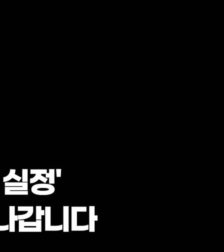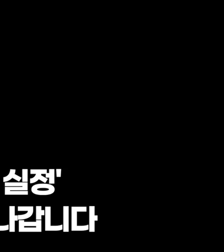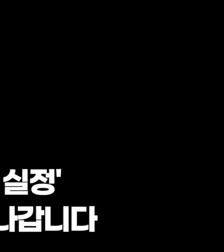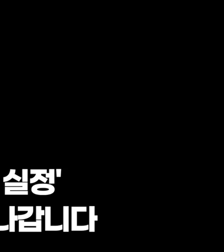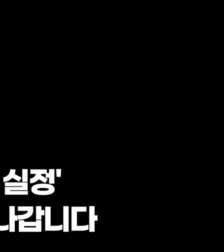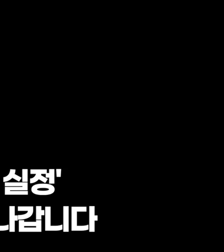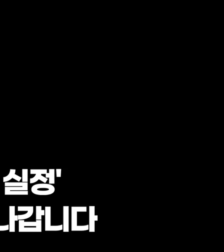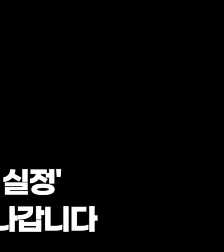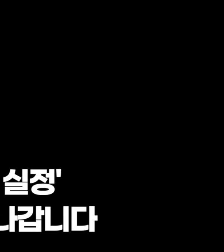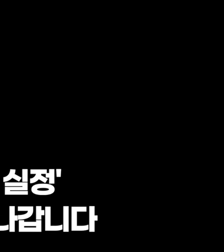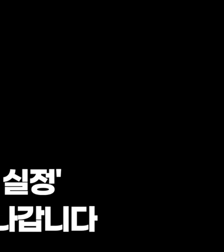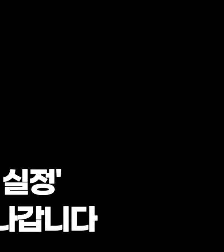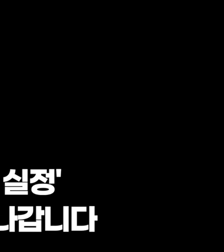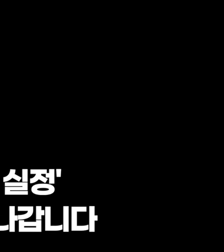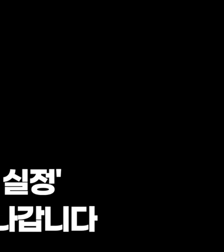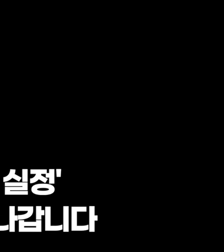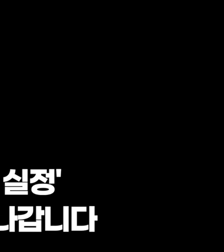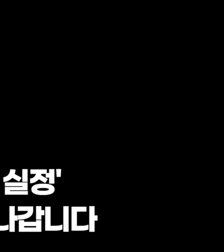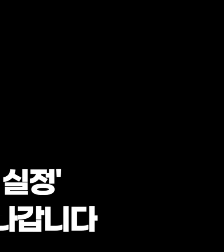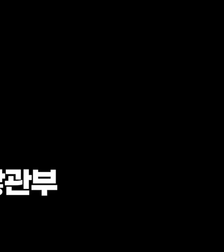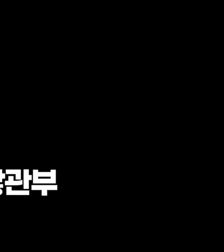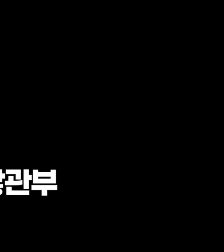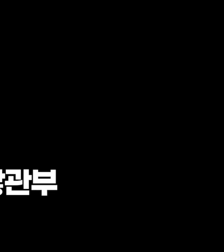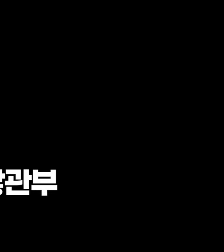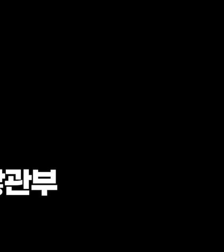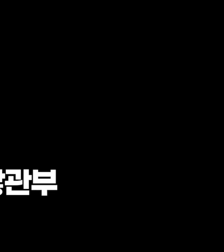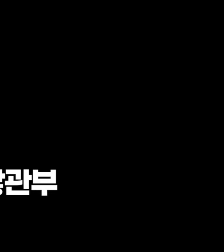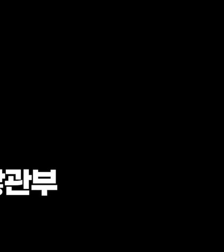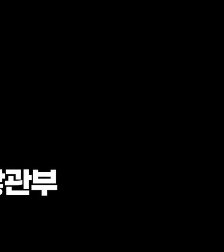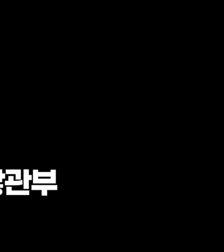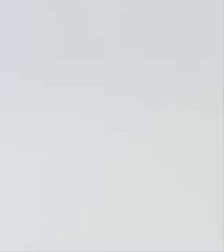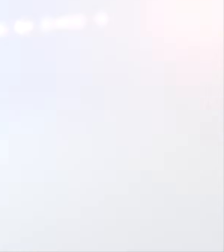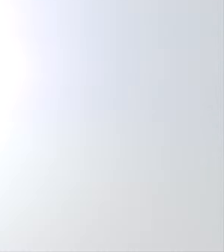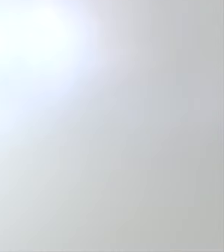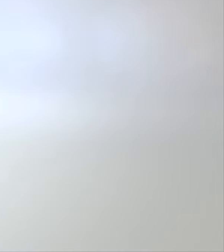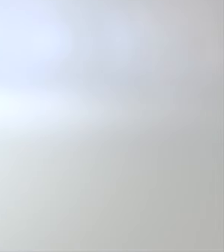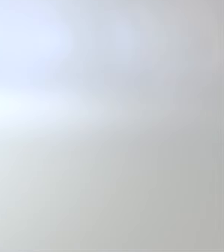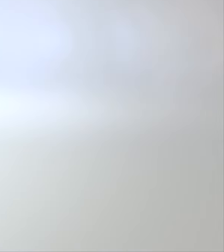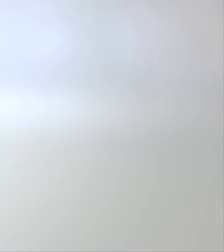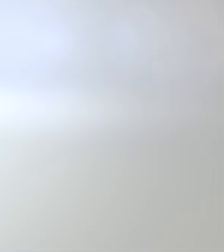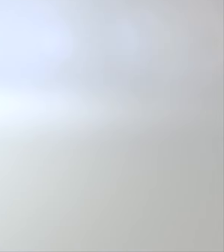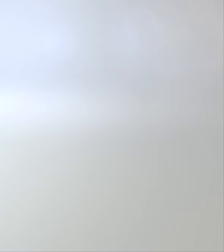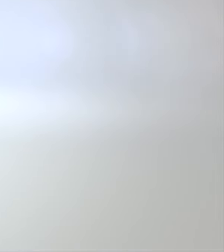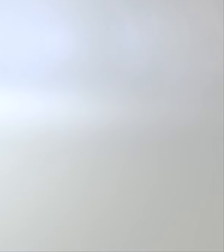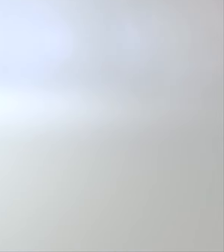논평이 브리핑이 하나씩 있을 예정입니다. 많은 관심 부탁드립니다.